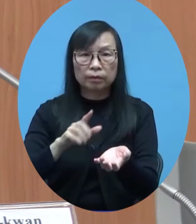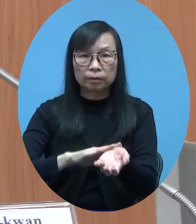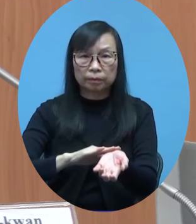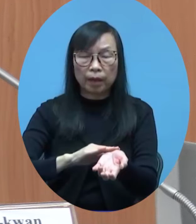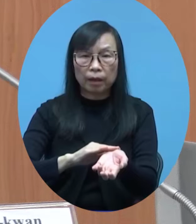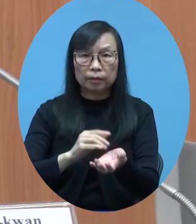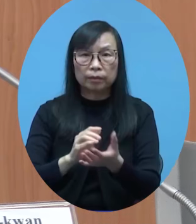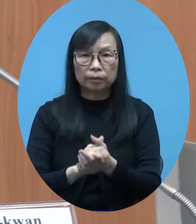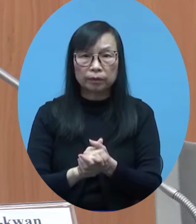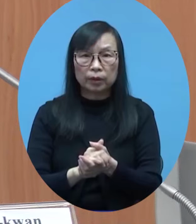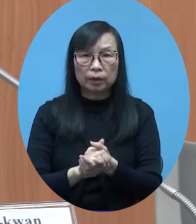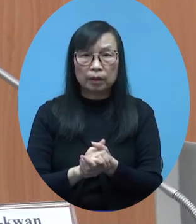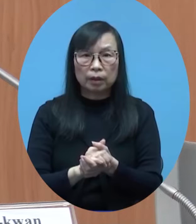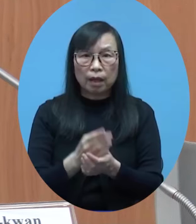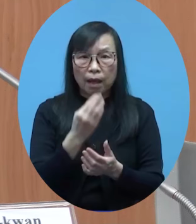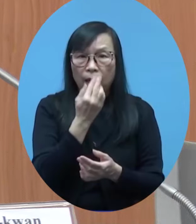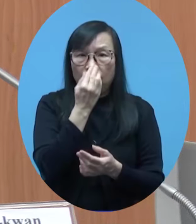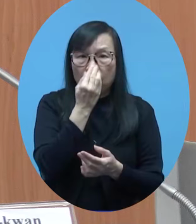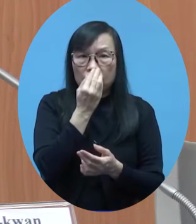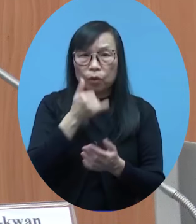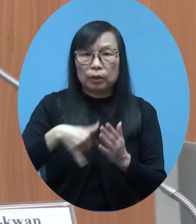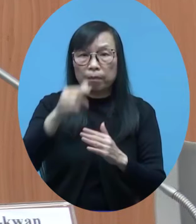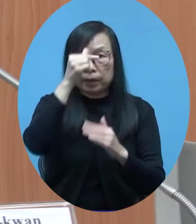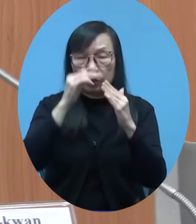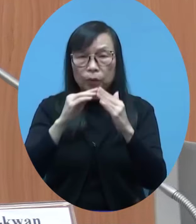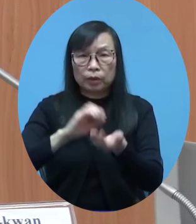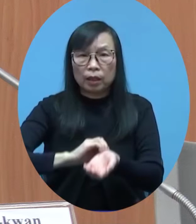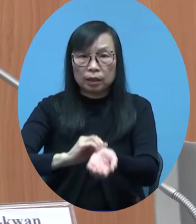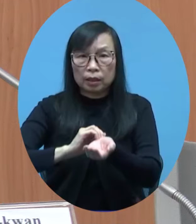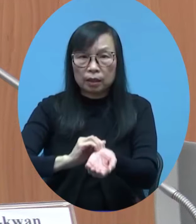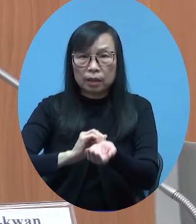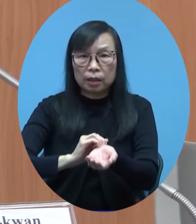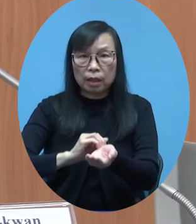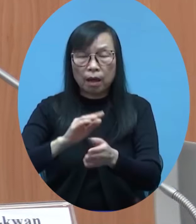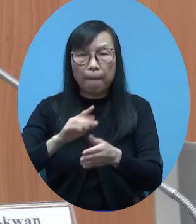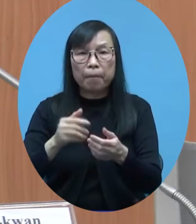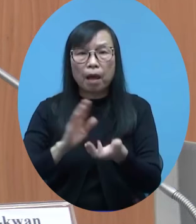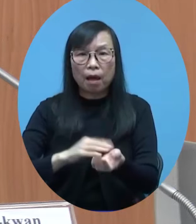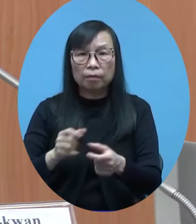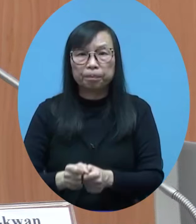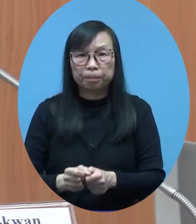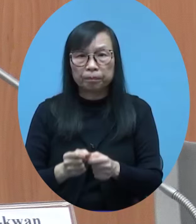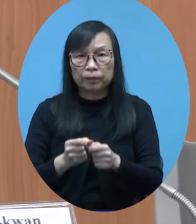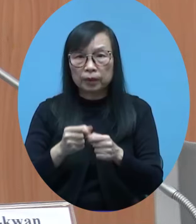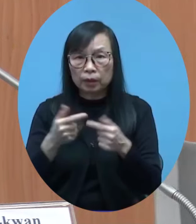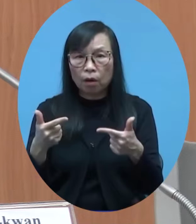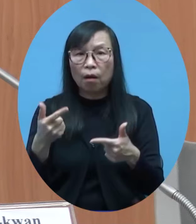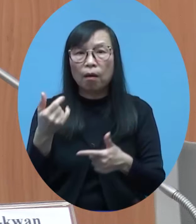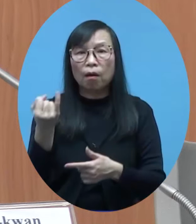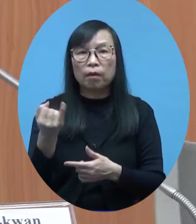以就氣促入院，跟住然後治理之後咧，就病情惡化，所以離世啦。 警